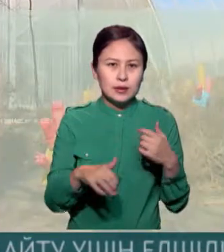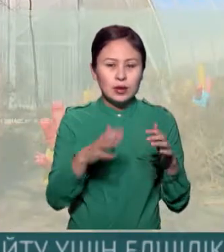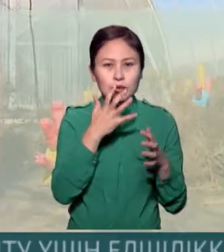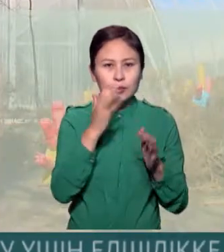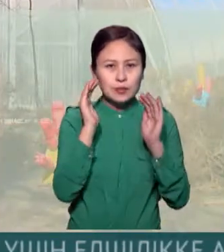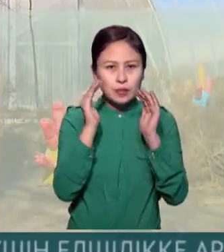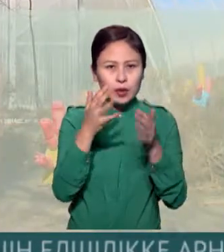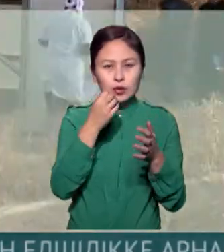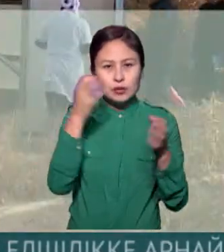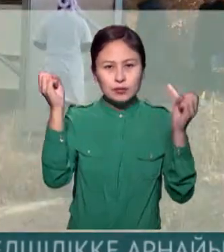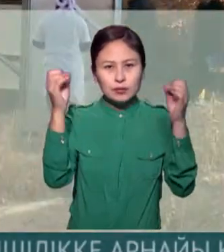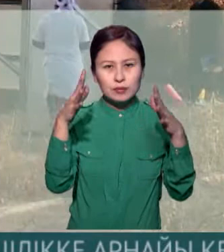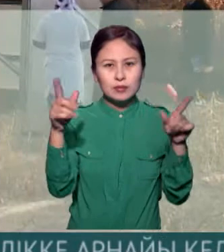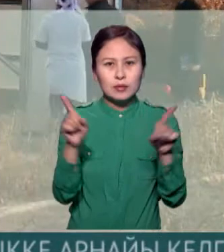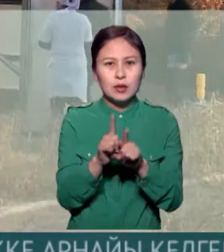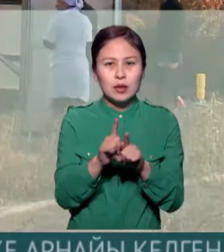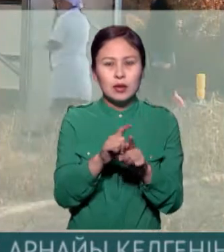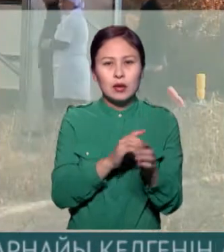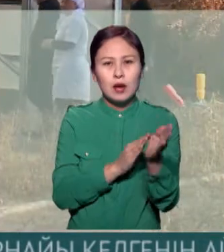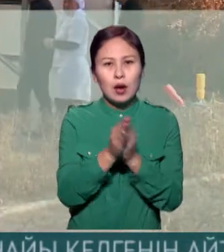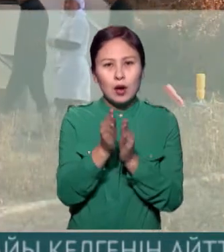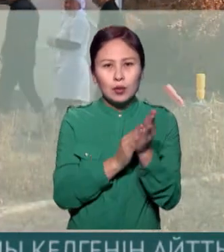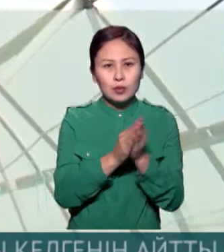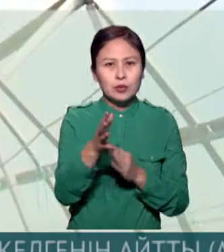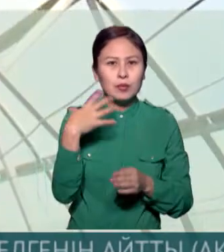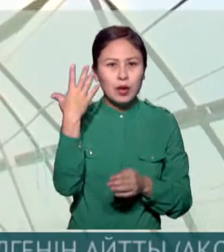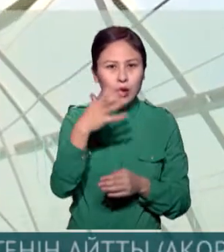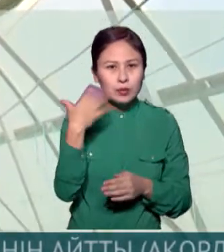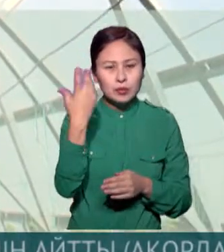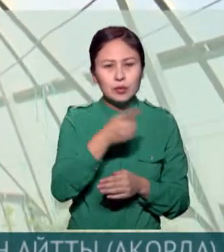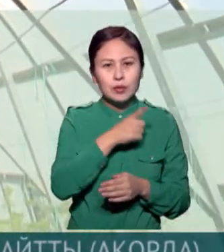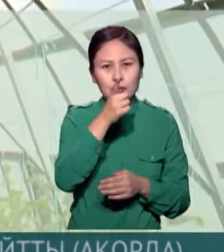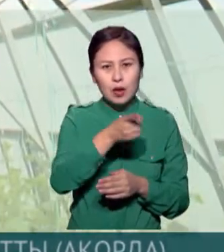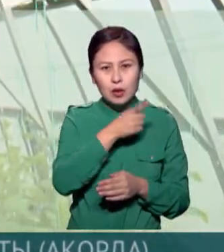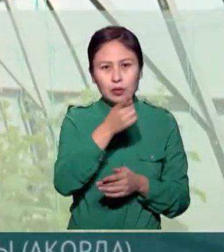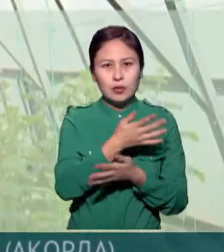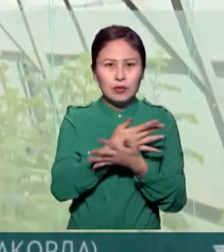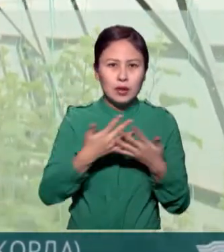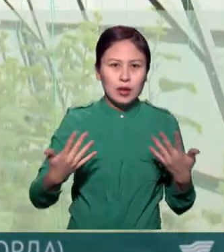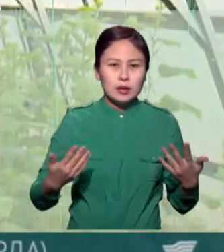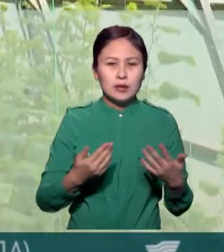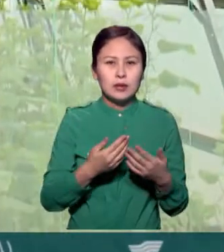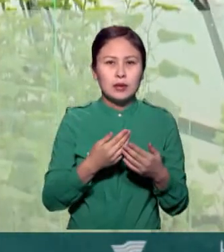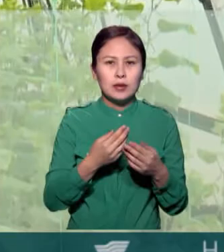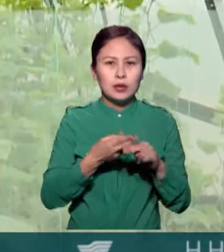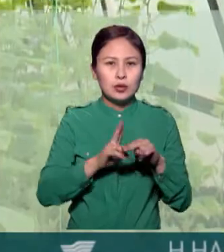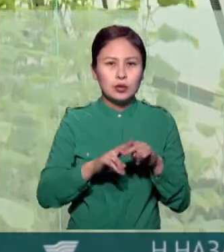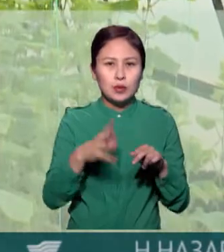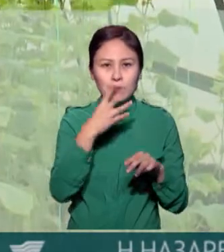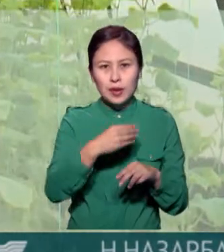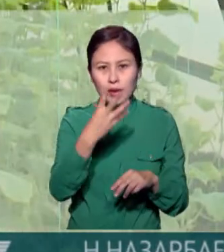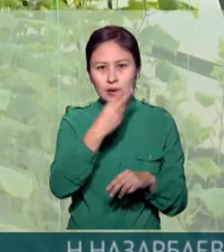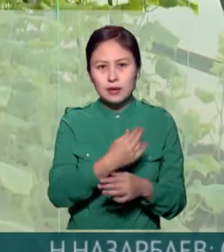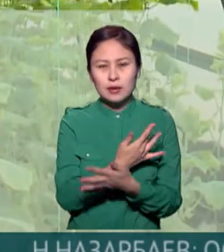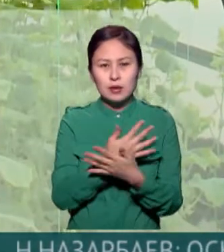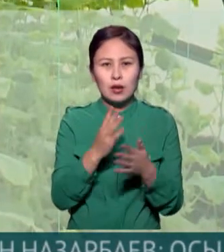күн сәулесімен жылытылады. Қазір мұнда қияр, қызанақ, сәбіз, сарымсақ пен бұрыш секілді көкөністің түр-түрі өсіп тұр. Осы жерден жиналған